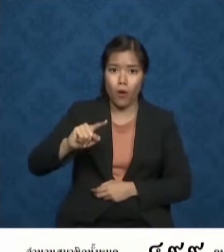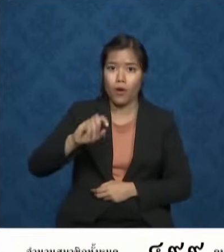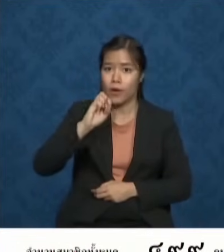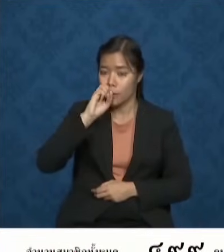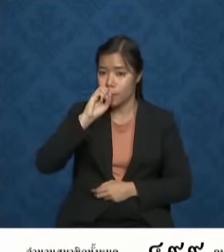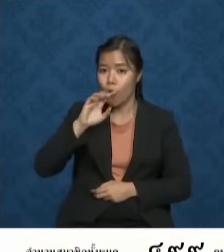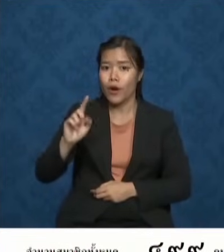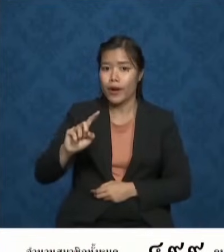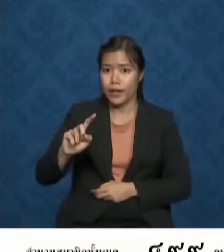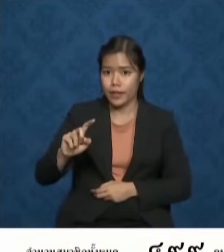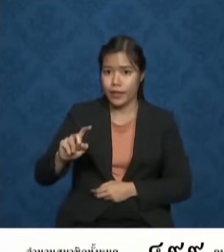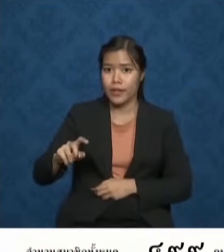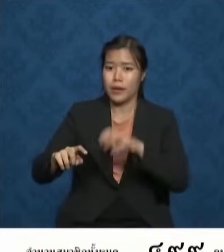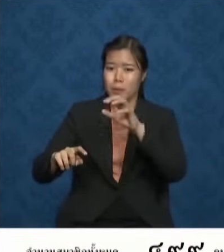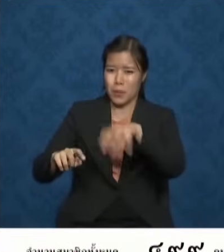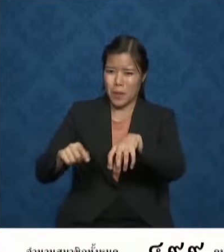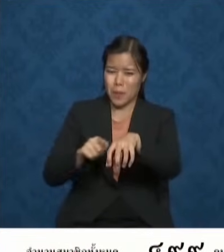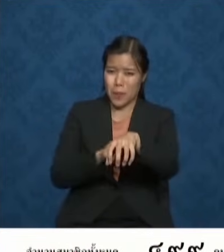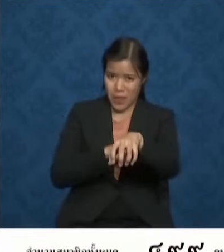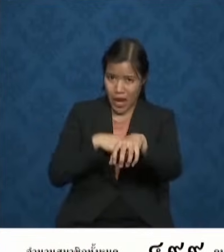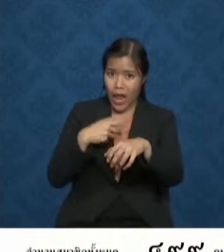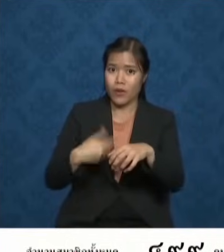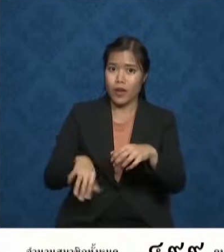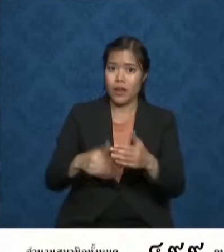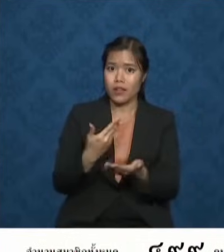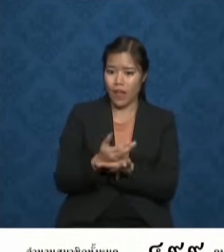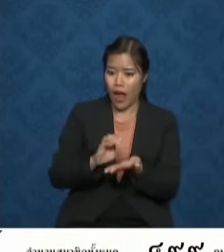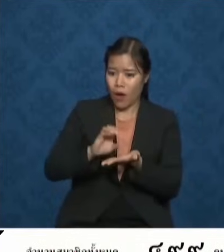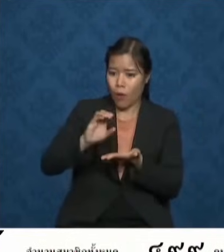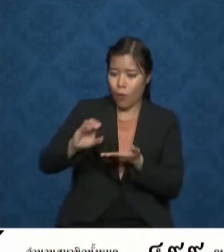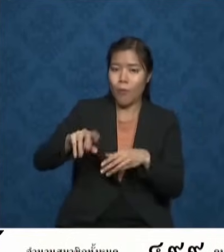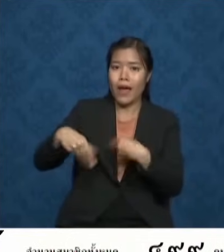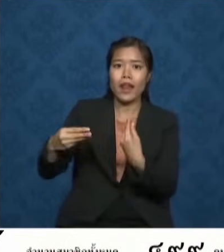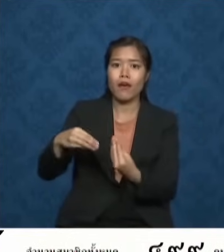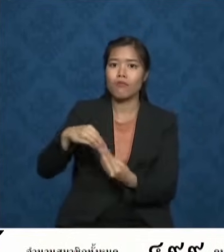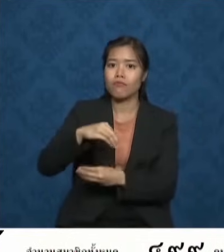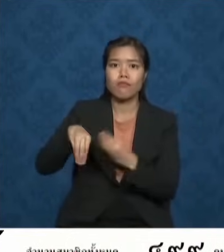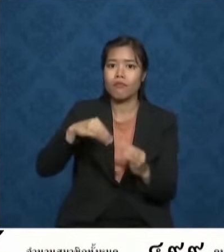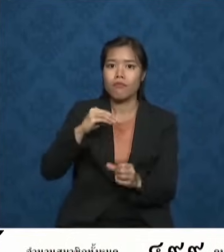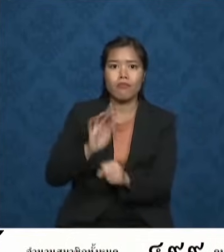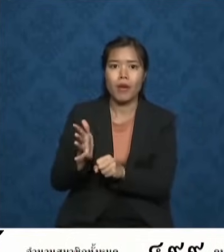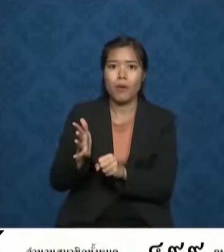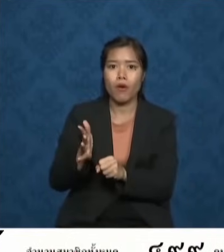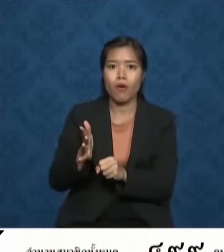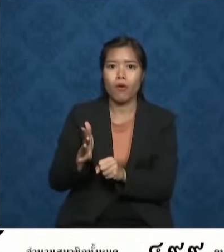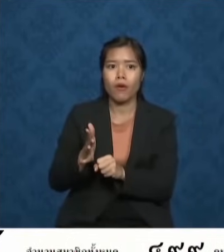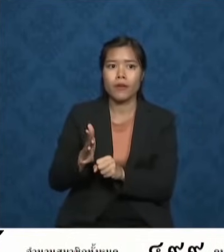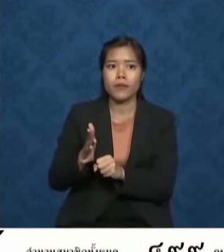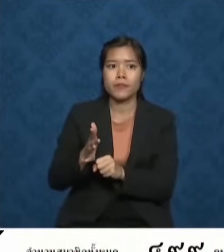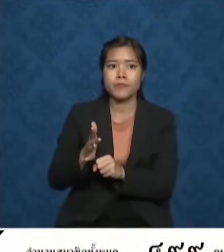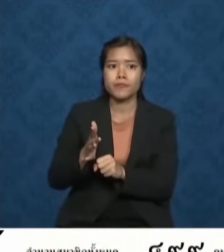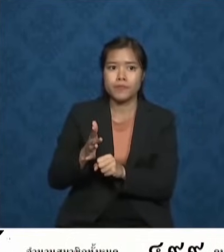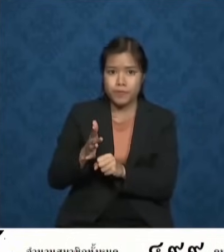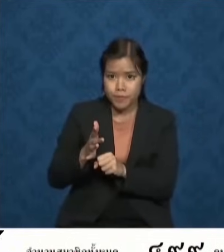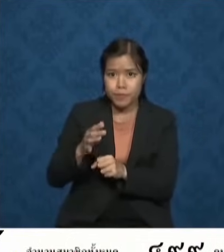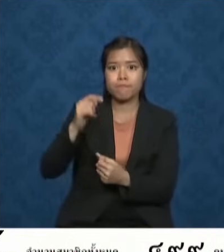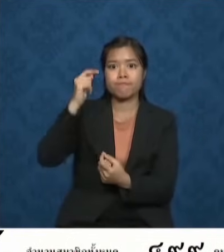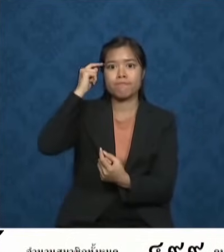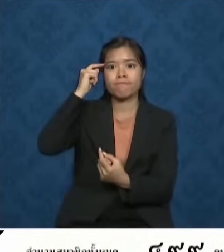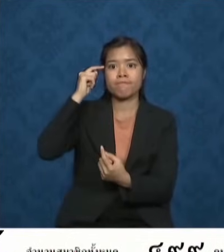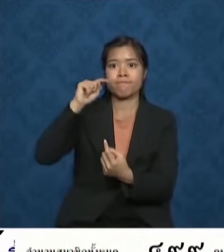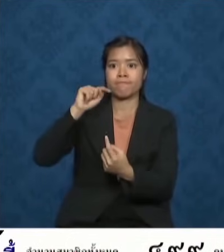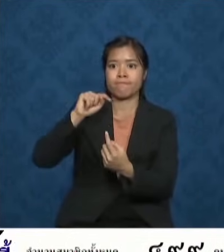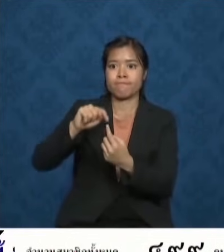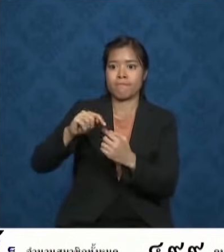านแล้วนะใช้งบไปเยอะเท่านี้ยังไม่พอผมก็ตั้งเป้าให้ว่าคุณต้องท